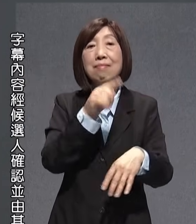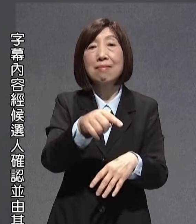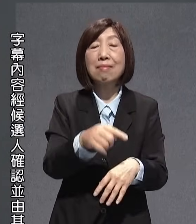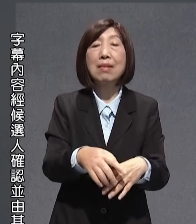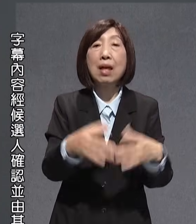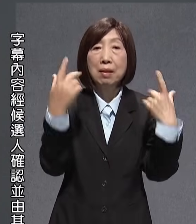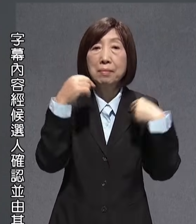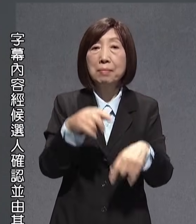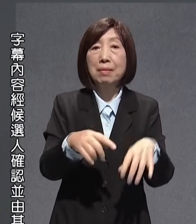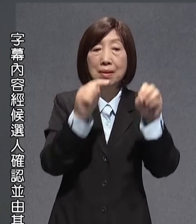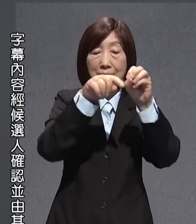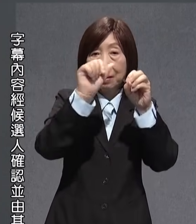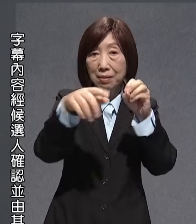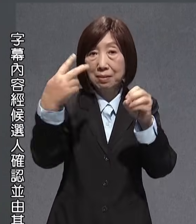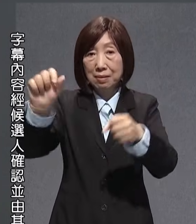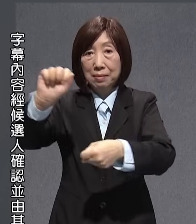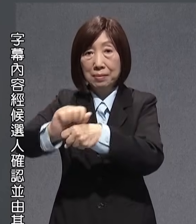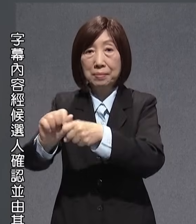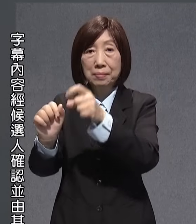加一码，总共